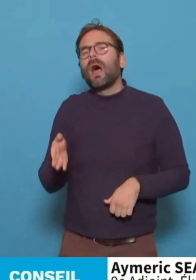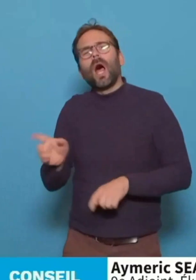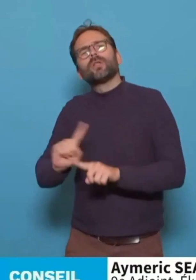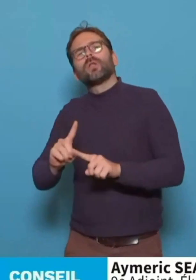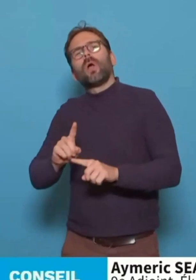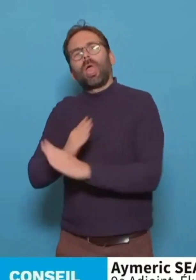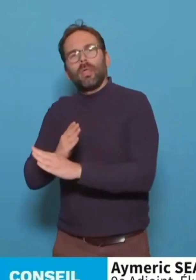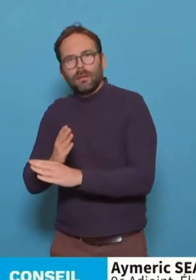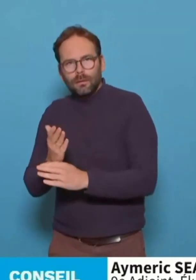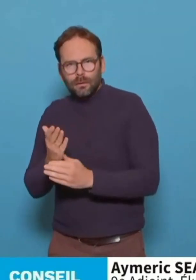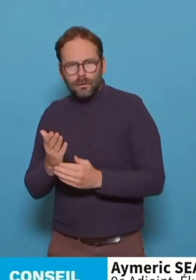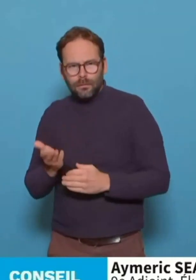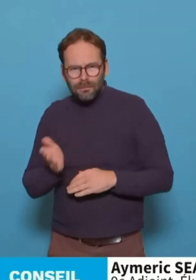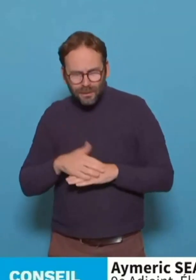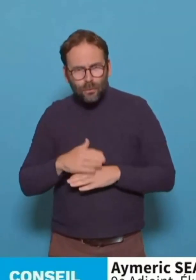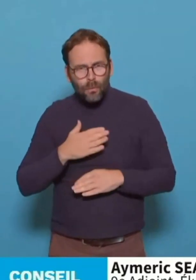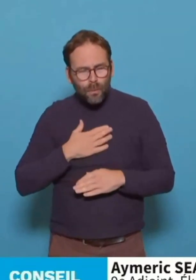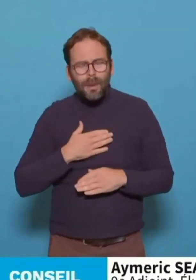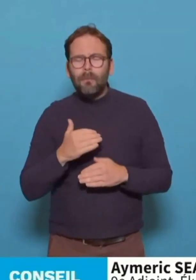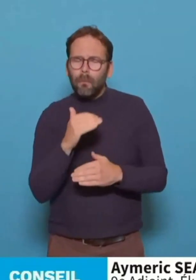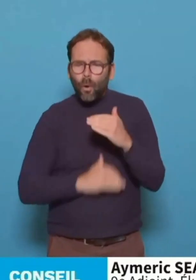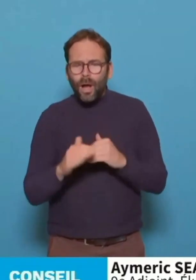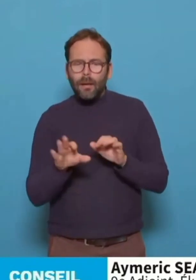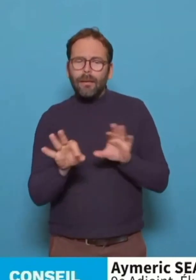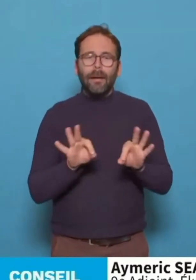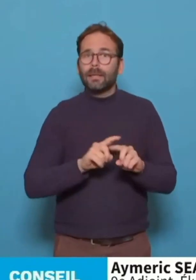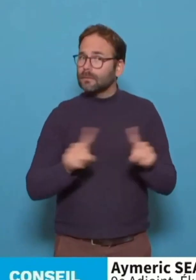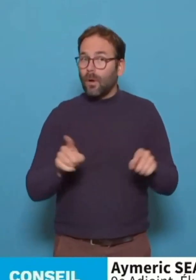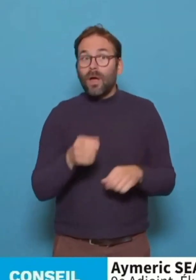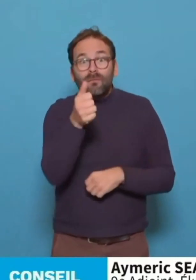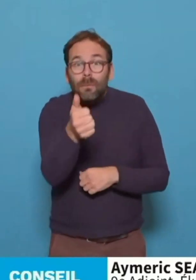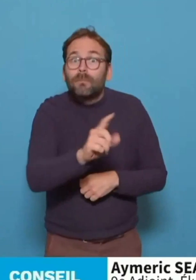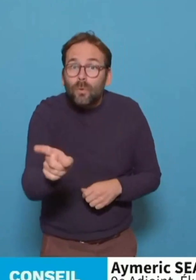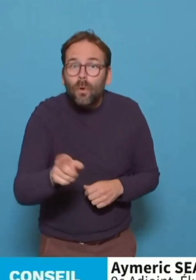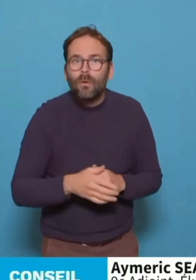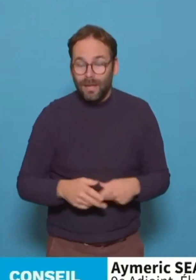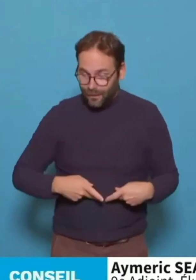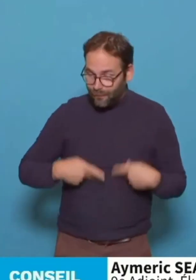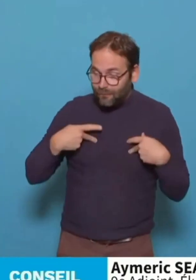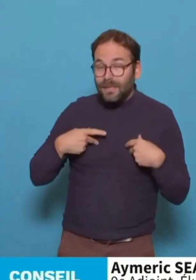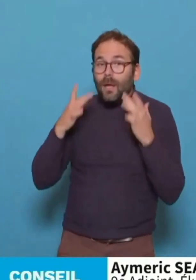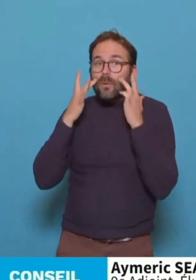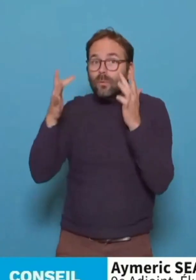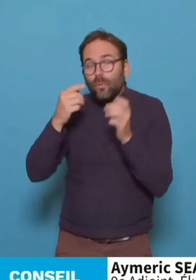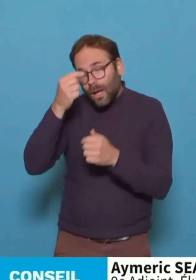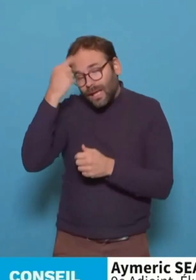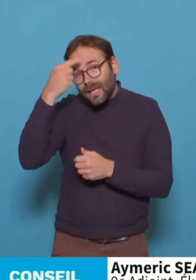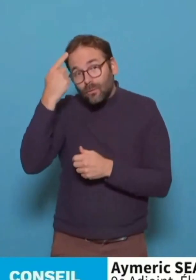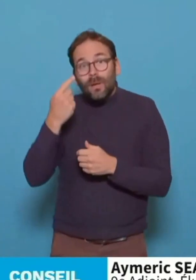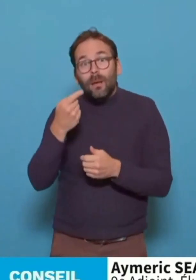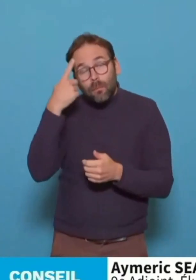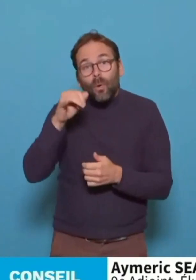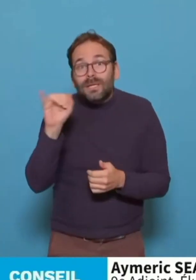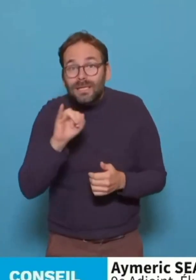pas programmateur, et vous ne l'êtes pas non plus. Et la culture et la vie intellectuelle n'appartient à personne, à part aux artistes,